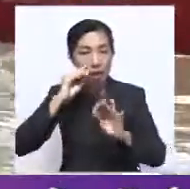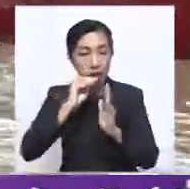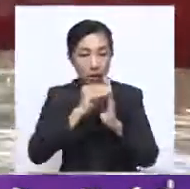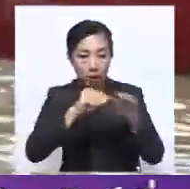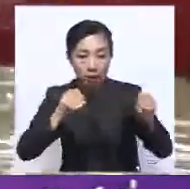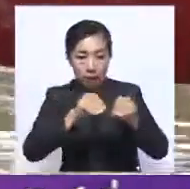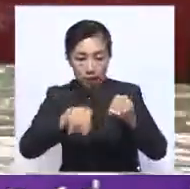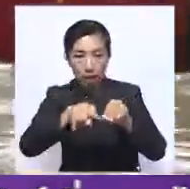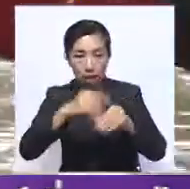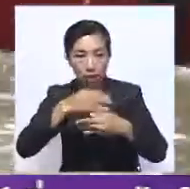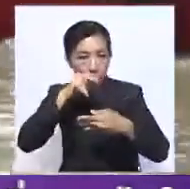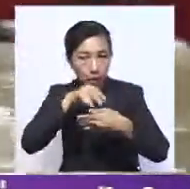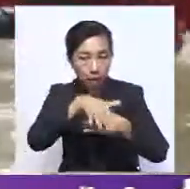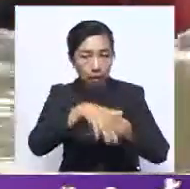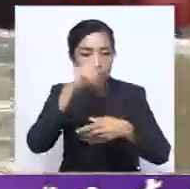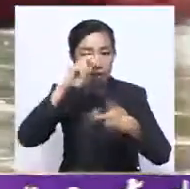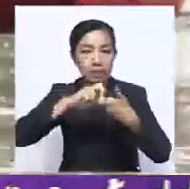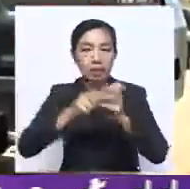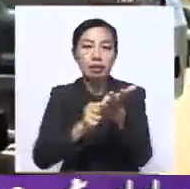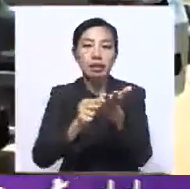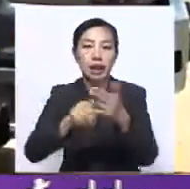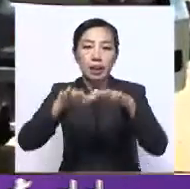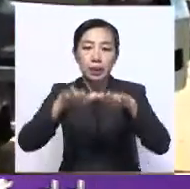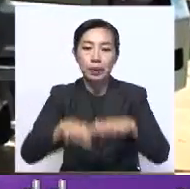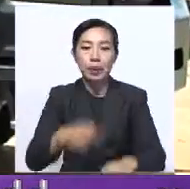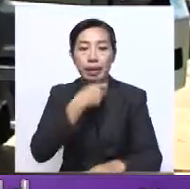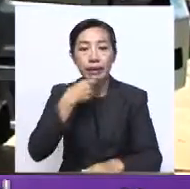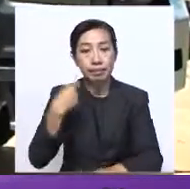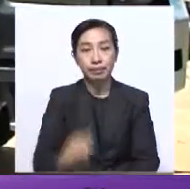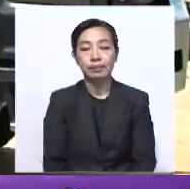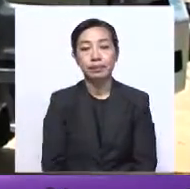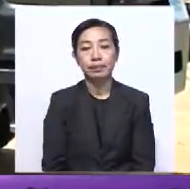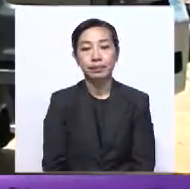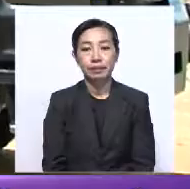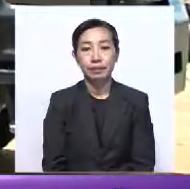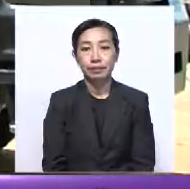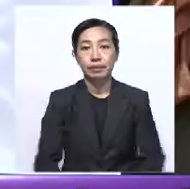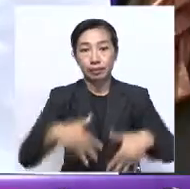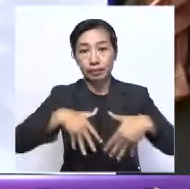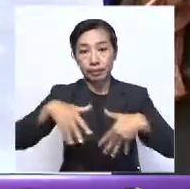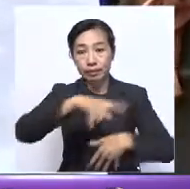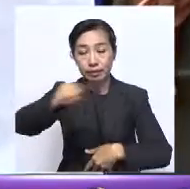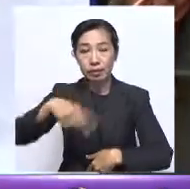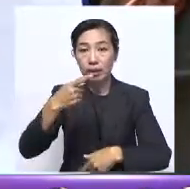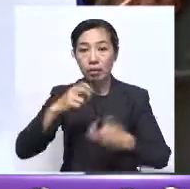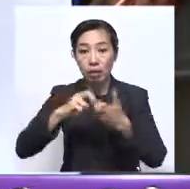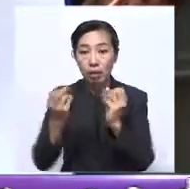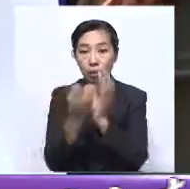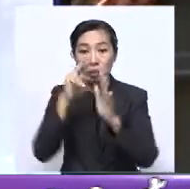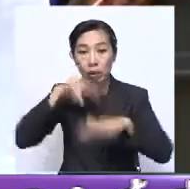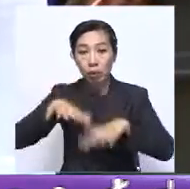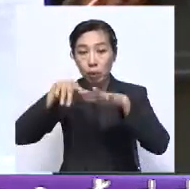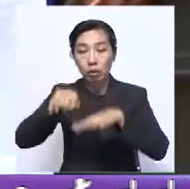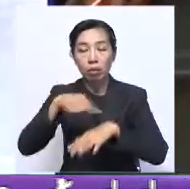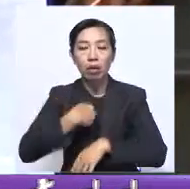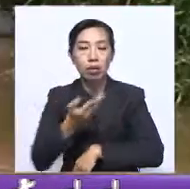ใกล้ชิดด้วยเพื่อคลี่คลายสถานการณ์ให้กลับสู่ภาวะปกติสำหรับประชาชนนะคะที่ได้รับผลกระทบสามาร